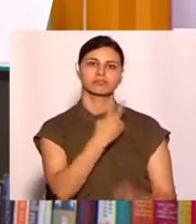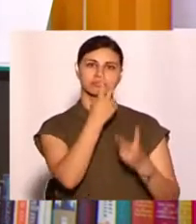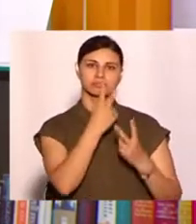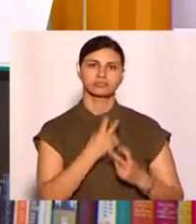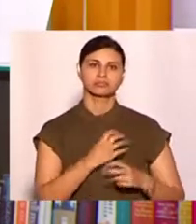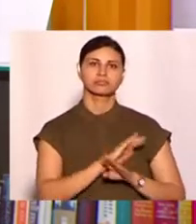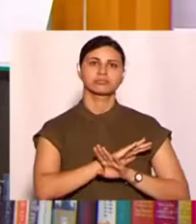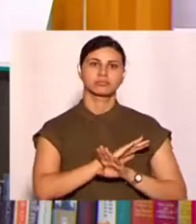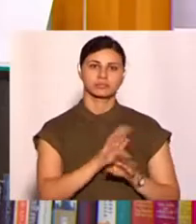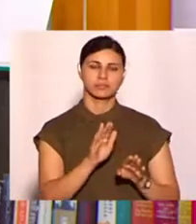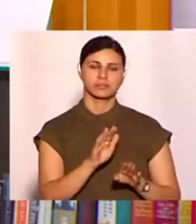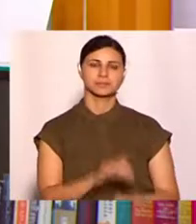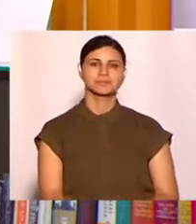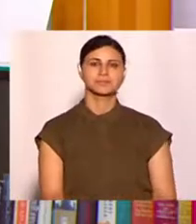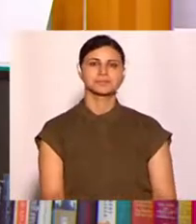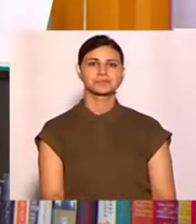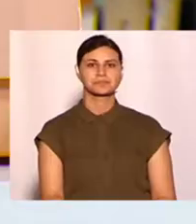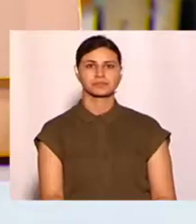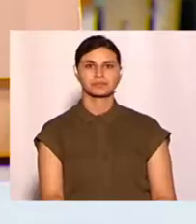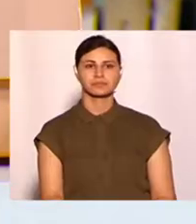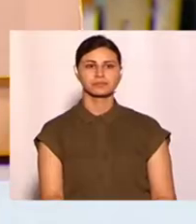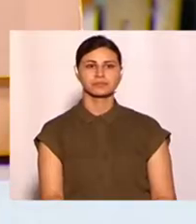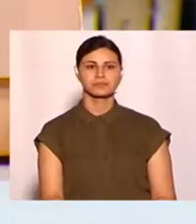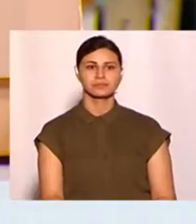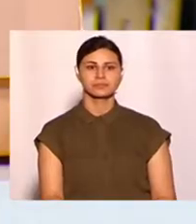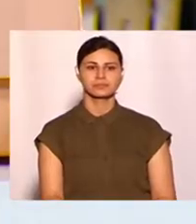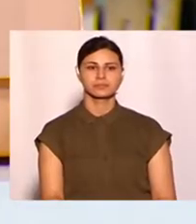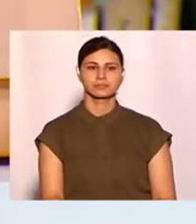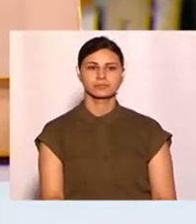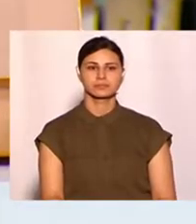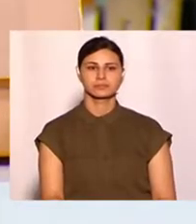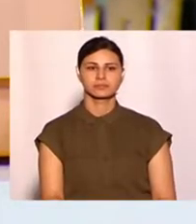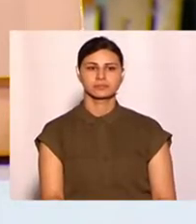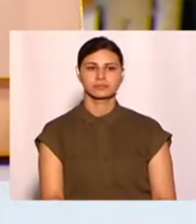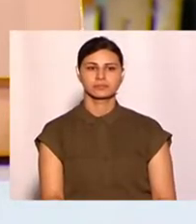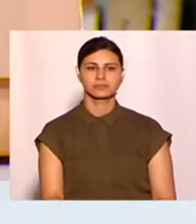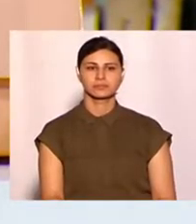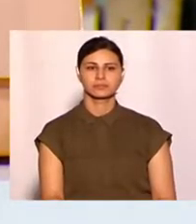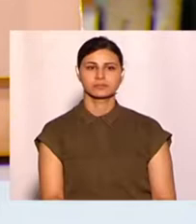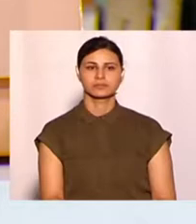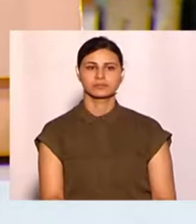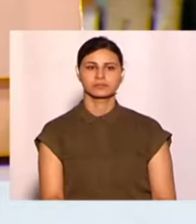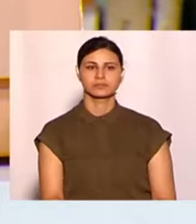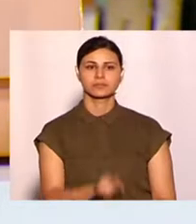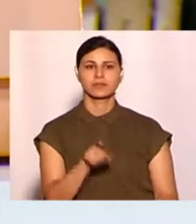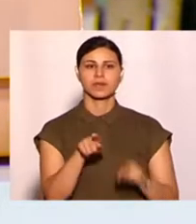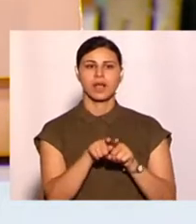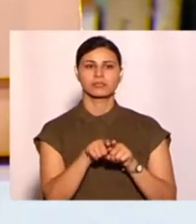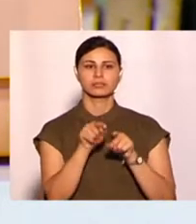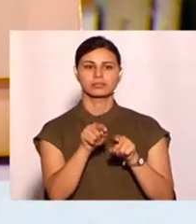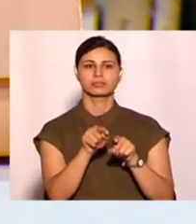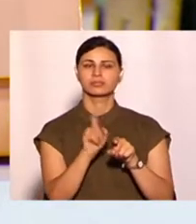ჯირკვალი. შემოწმება უნდა მოხდეს პატარა სივრცეებზე, ანუ არ წახვიდეთ ან თუნდაც წრიული, ან